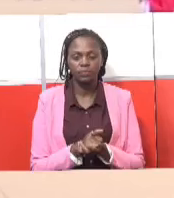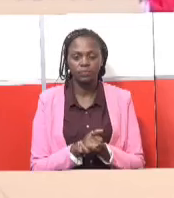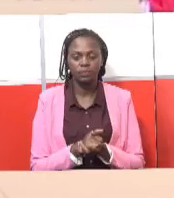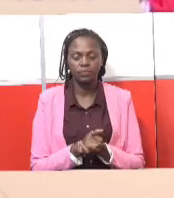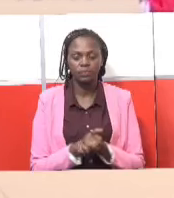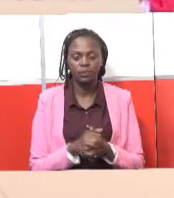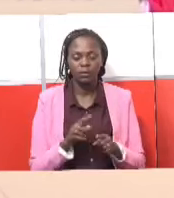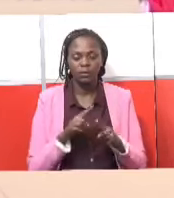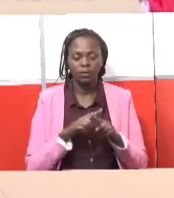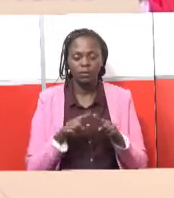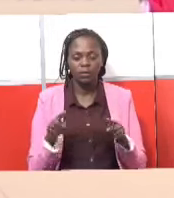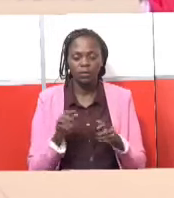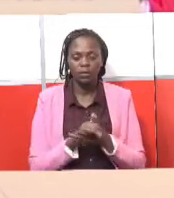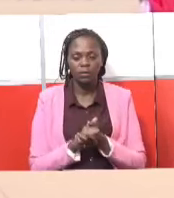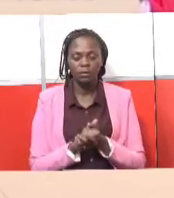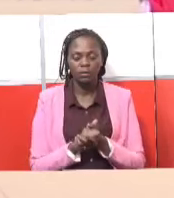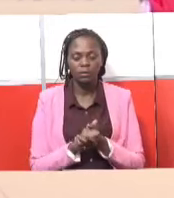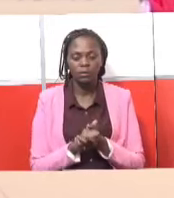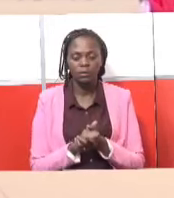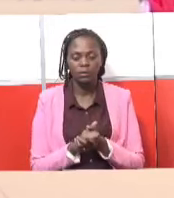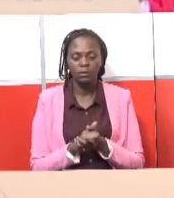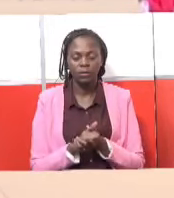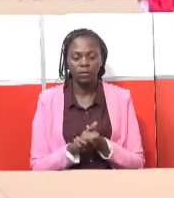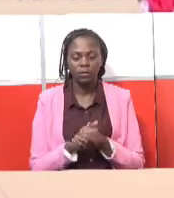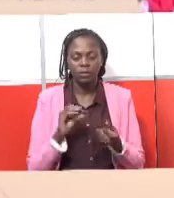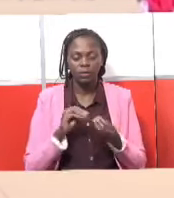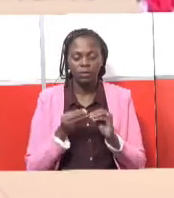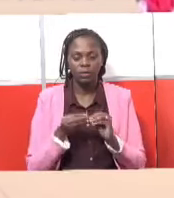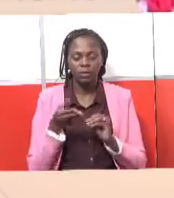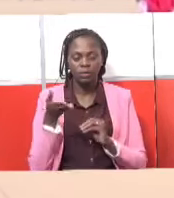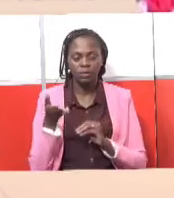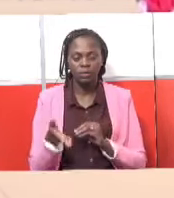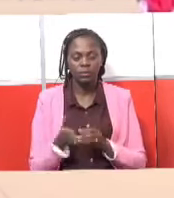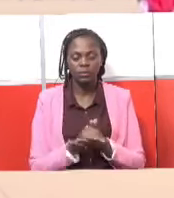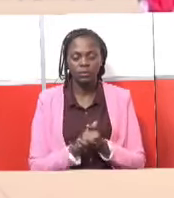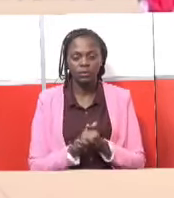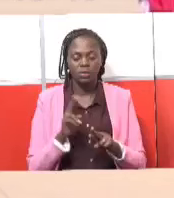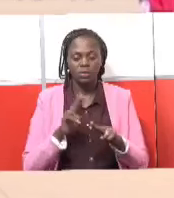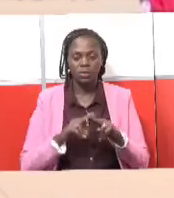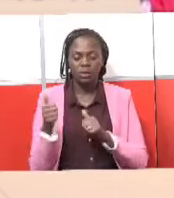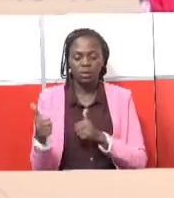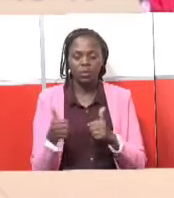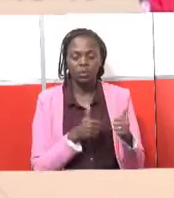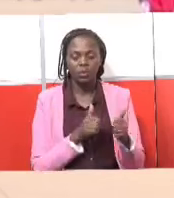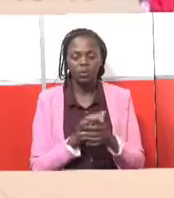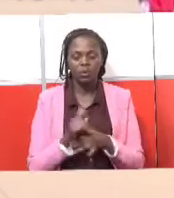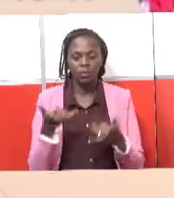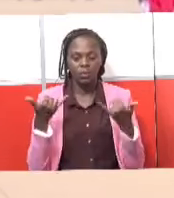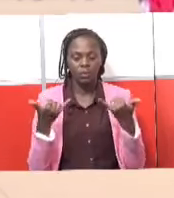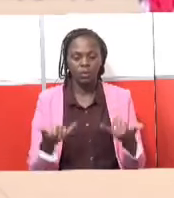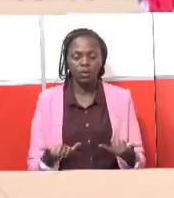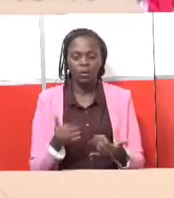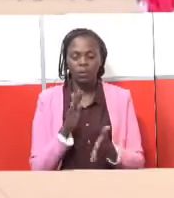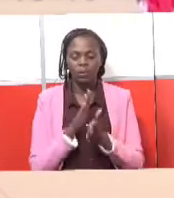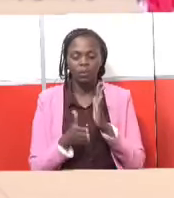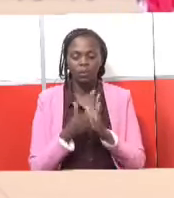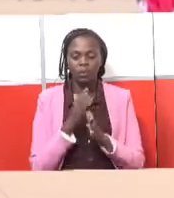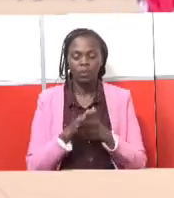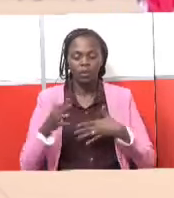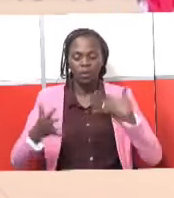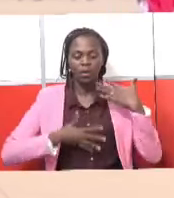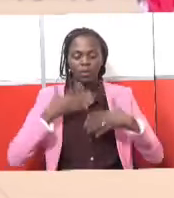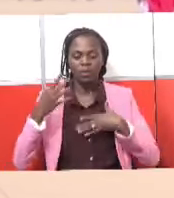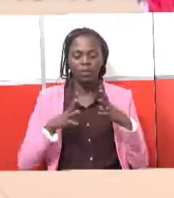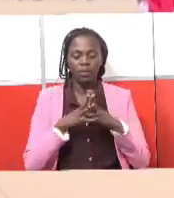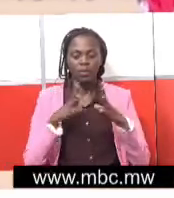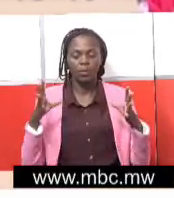athu ayenderere zimenezi kuti zikhazike bwinobwino pali pano palibe vuto lilonse. Takondwera kwambiri kuti